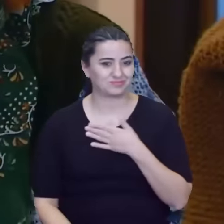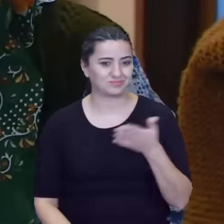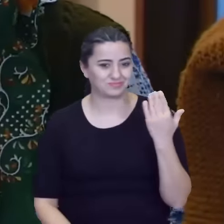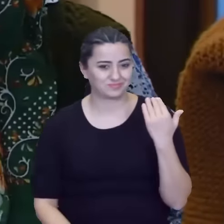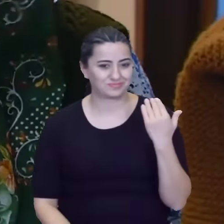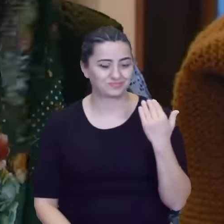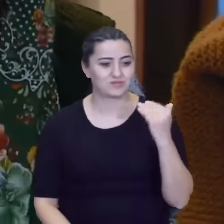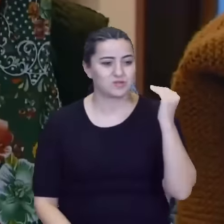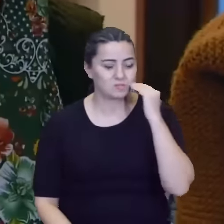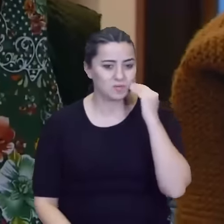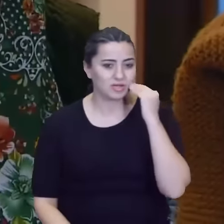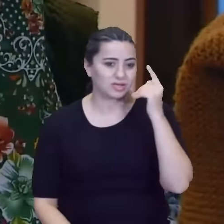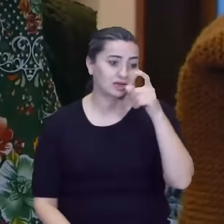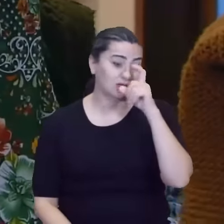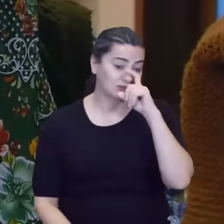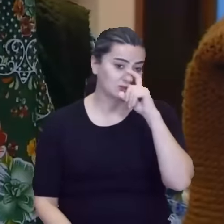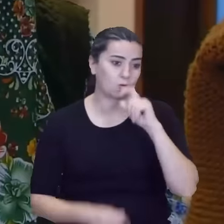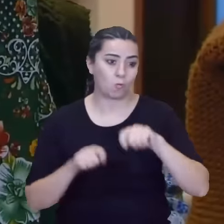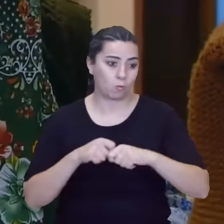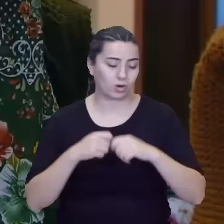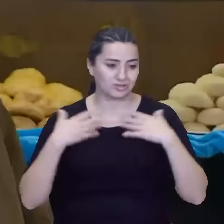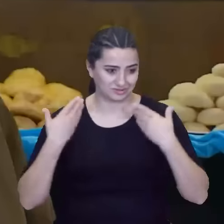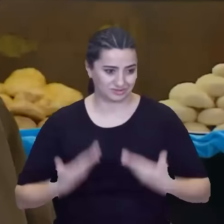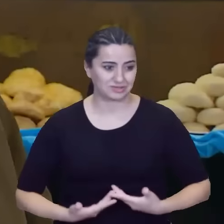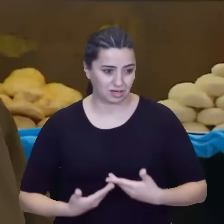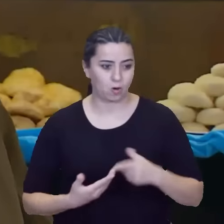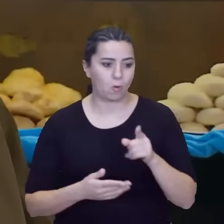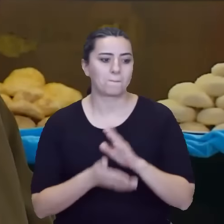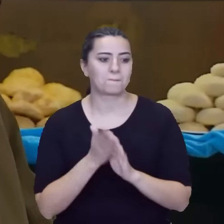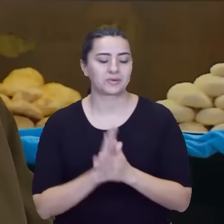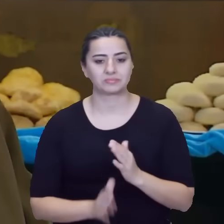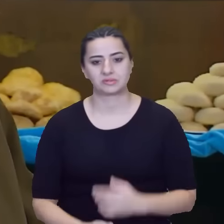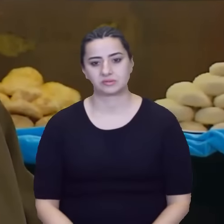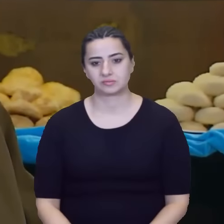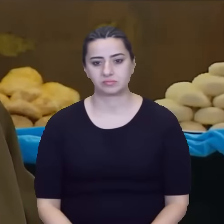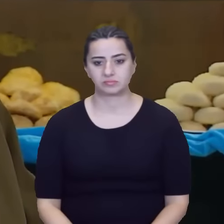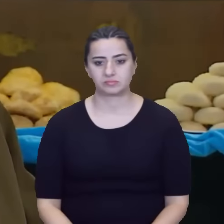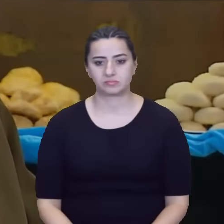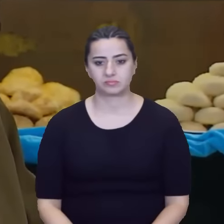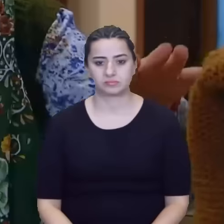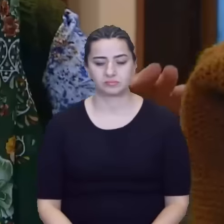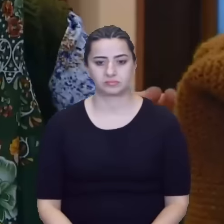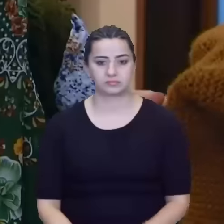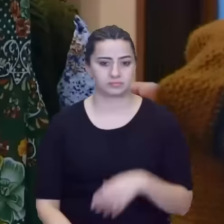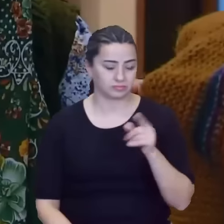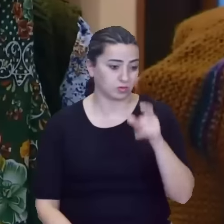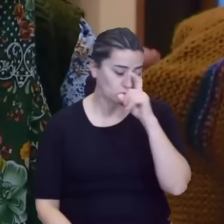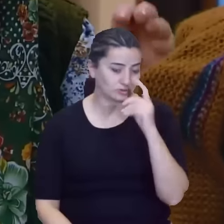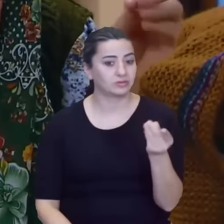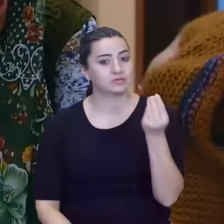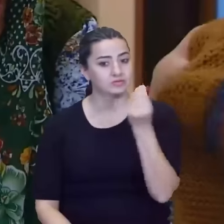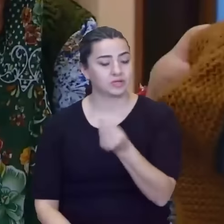şey vardı ya, babaannemin kraliçeye ördüğü hırka. O bitmiş de. Götür bunu